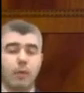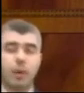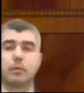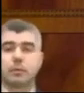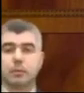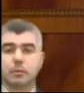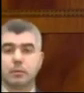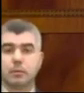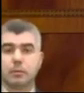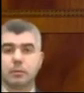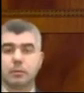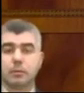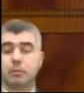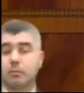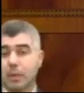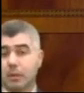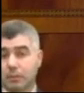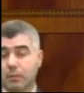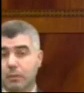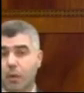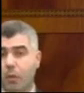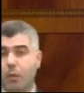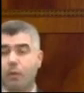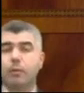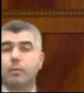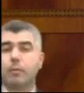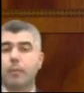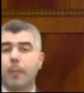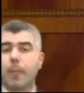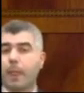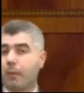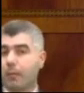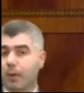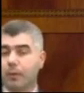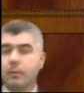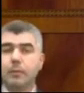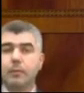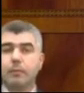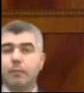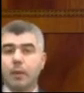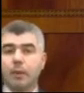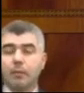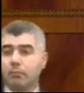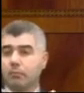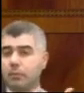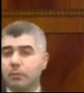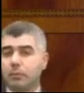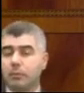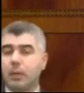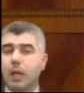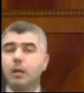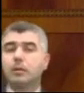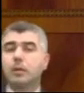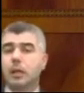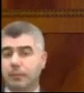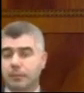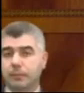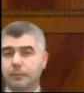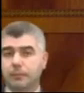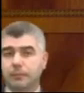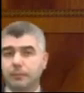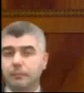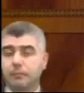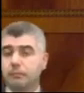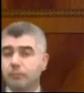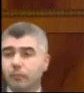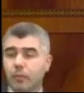عام 2050. نحن نواجه تحديا كبيرا، أولوياتنا هي أيضا هي أولويات الجهات الكبرى العالمية